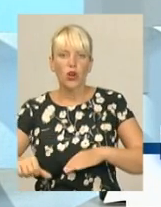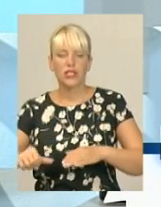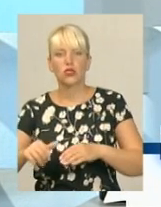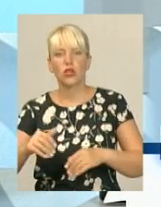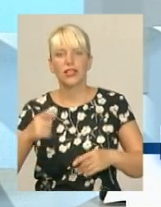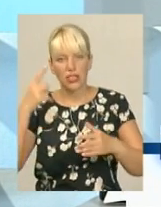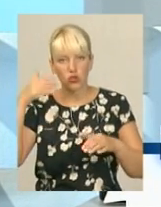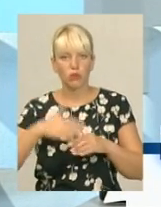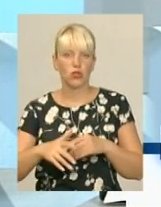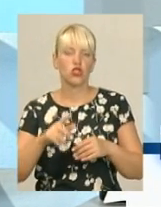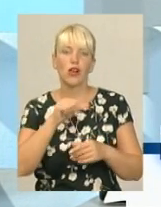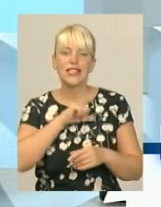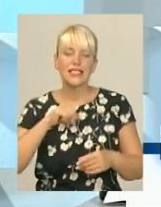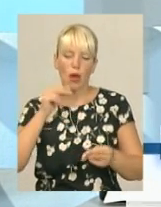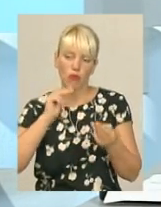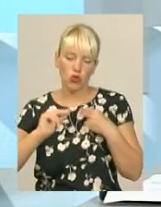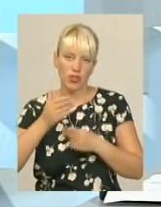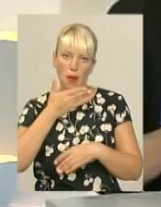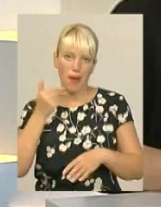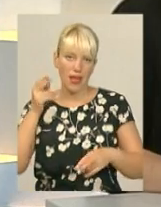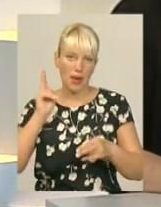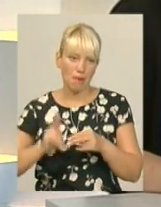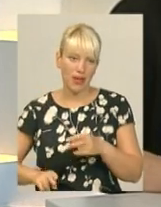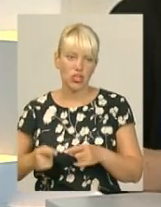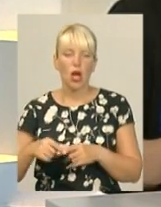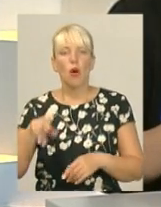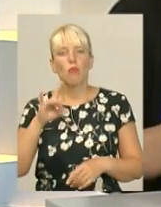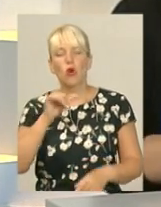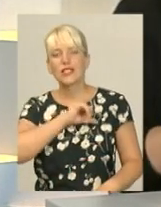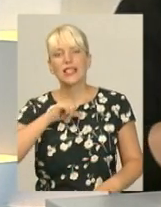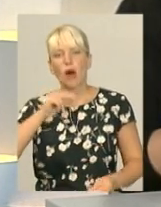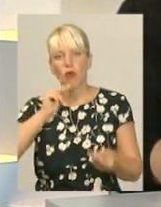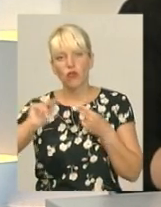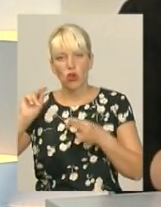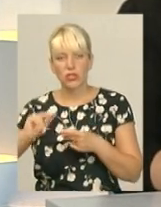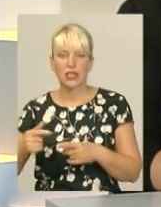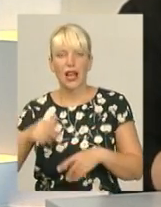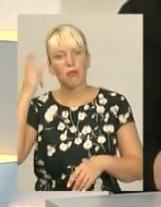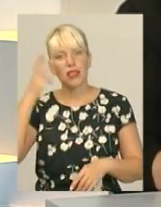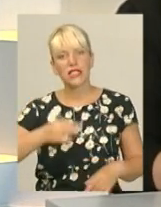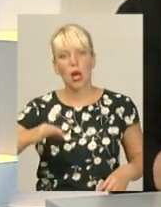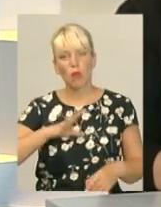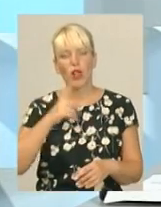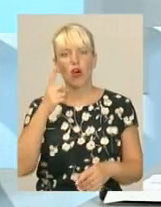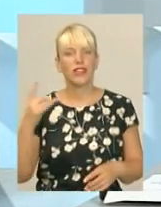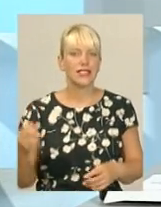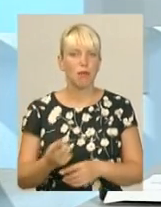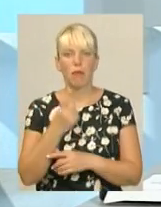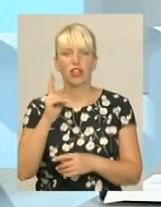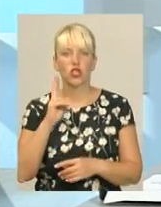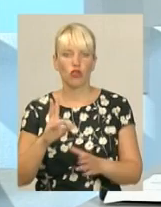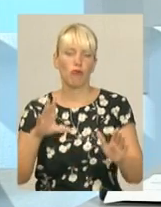самовдосконалення немає меж. До речі, про удосконалення. Хмельницька область була одна з перших, так,